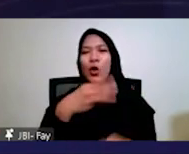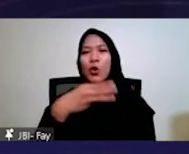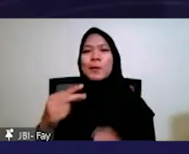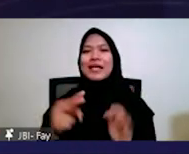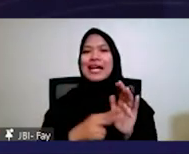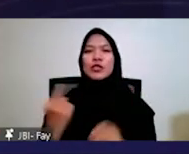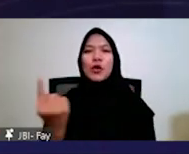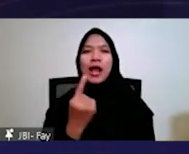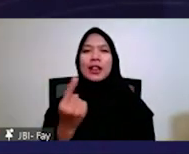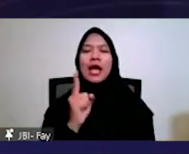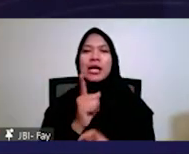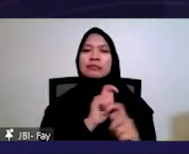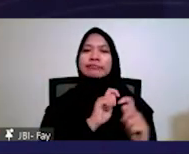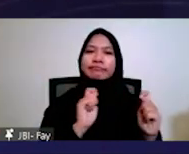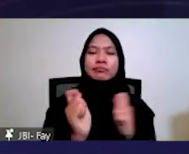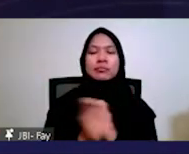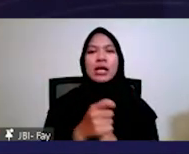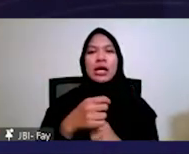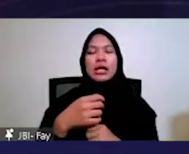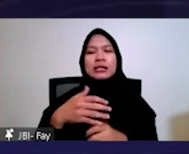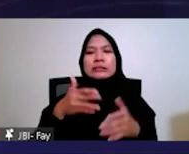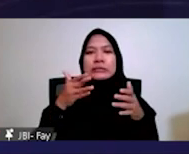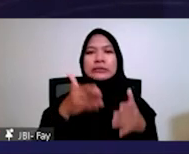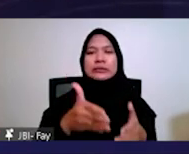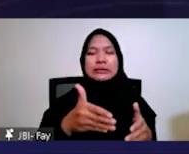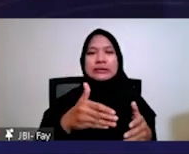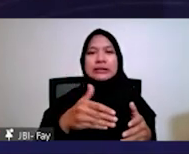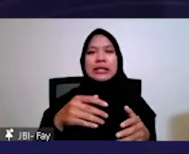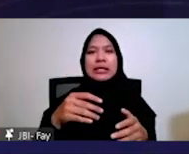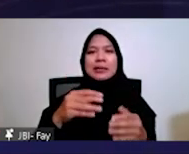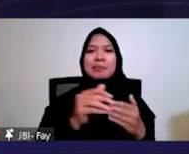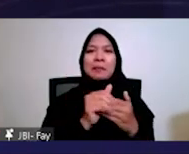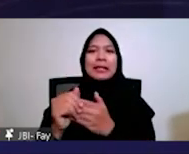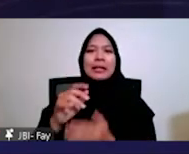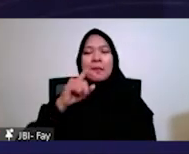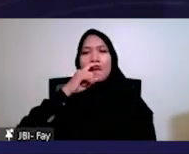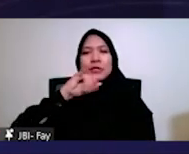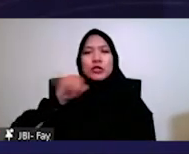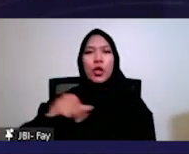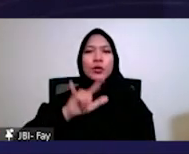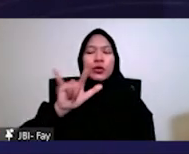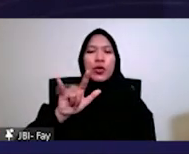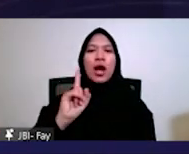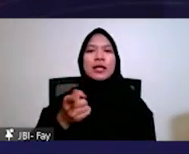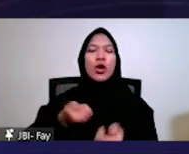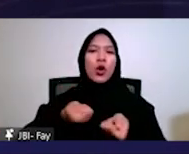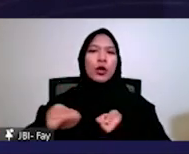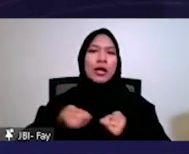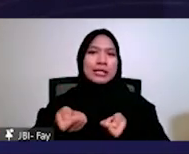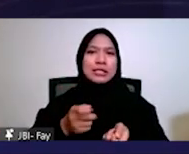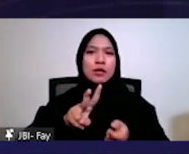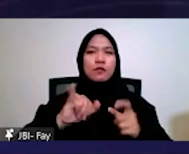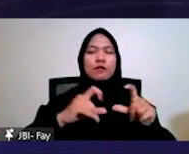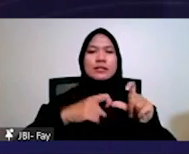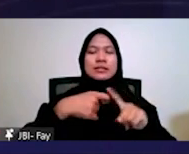transformasi atau reformasi di sektor riil di bawah bapak Presiden Joko Widodo demikian juga koordinasi antara fiskal.dan